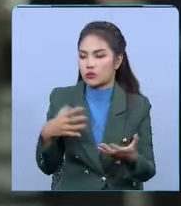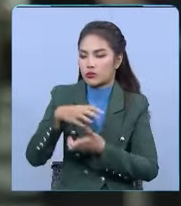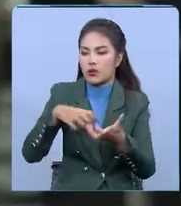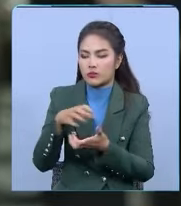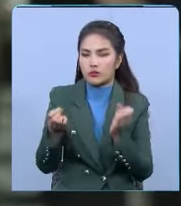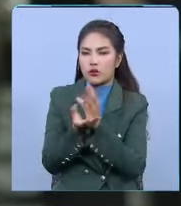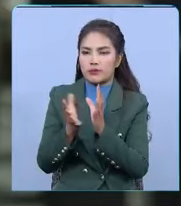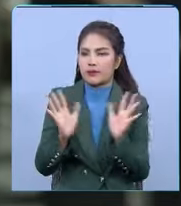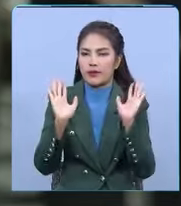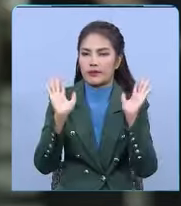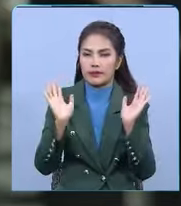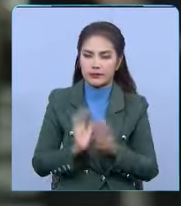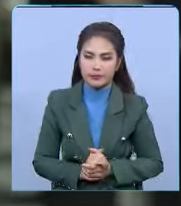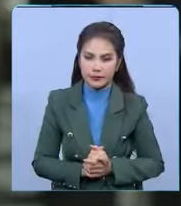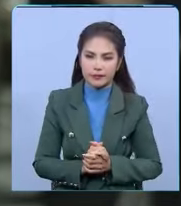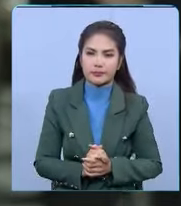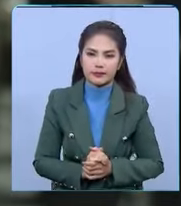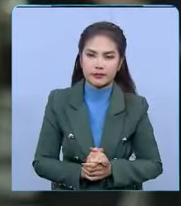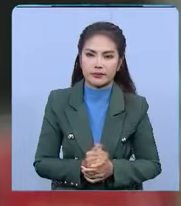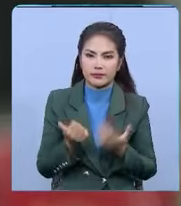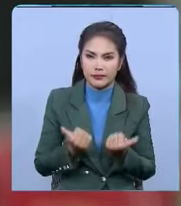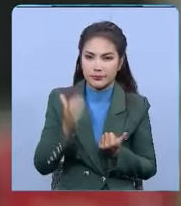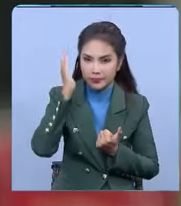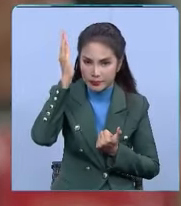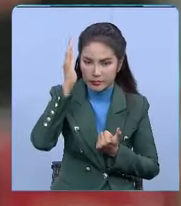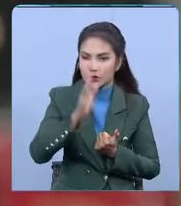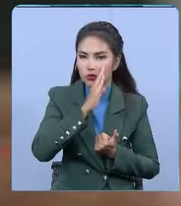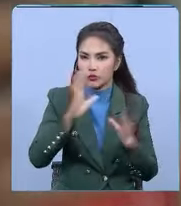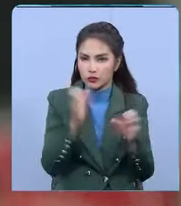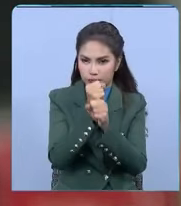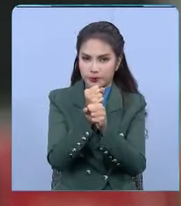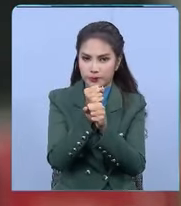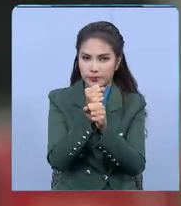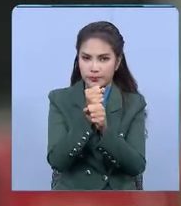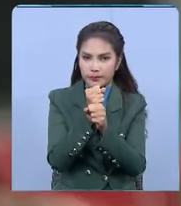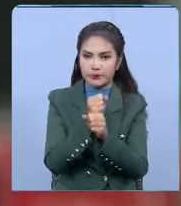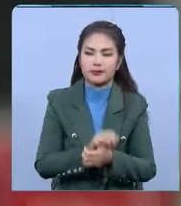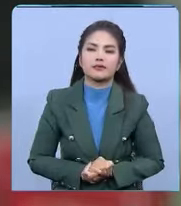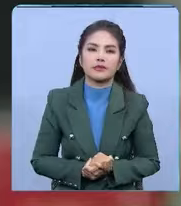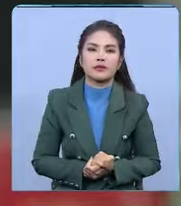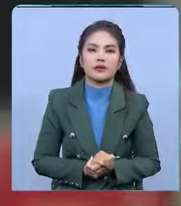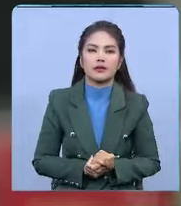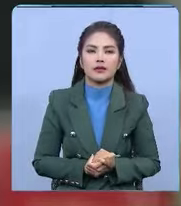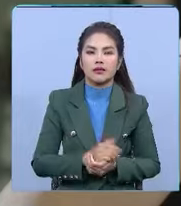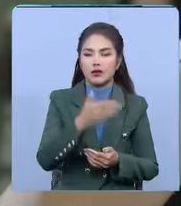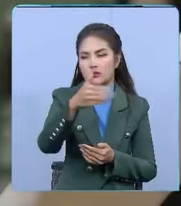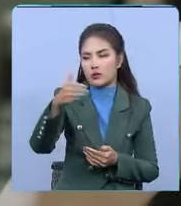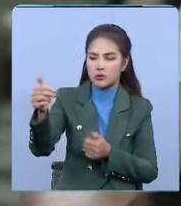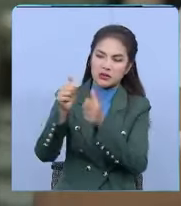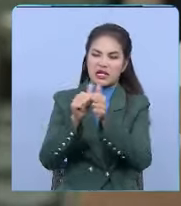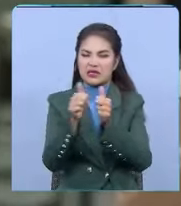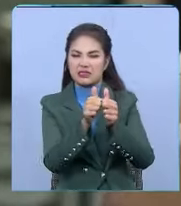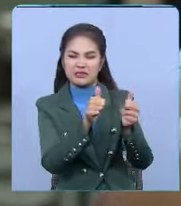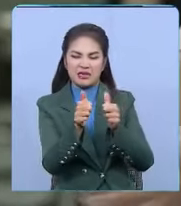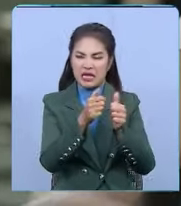ำลังบอกว่าไม่ว่าจะยังไงก็ตามหลังจากนี้ถ้าพูดง่ายๆสรุปคือไม่ควรมีเกมนอกสภาอีกแล้ว ใช่ครับ ไม่ควรมีการลงถนน ไม่ต้อง